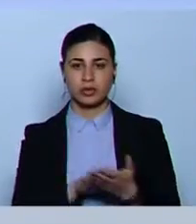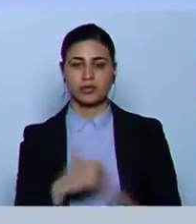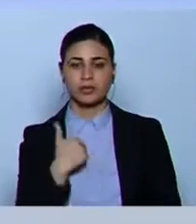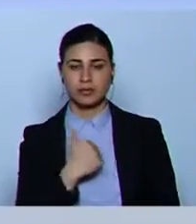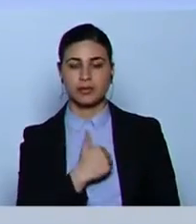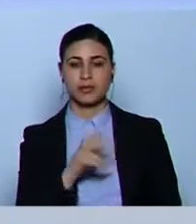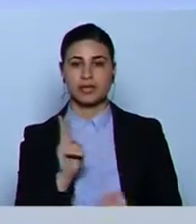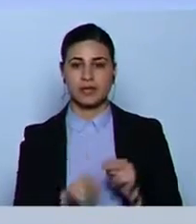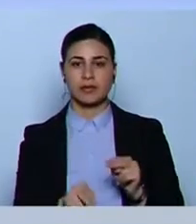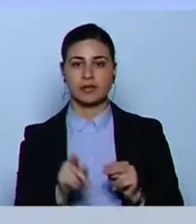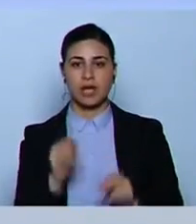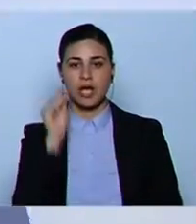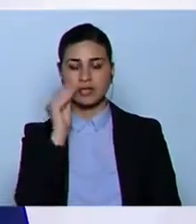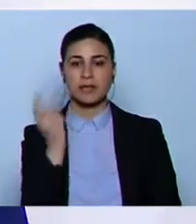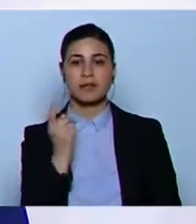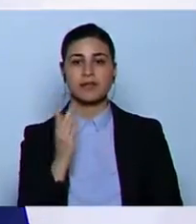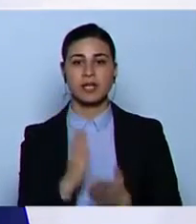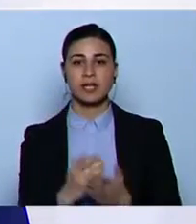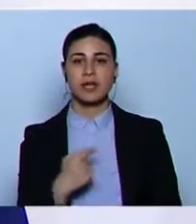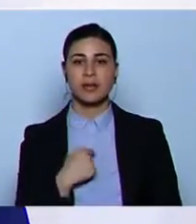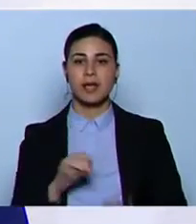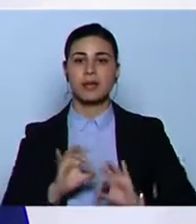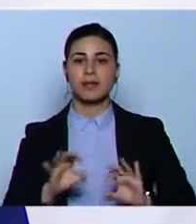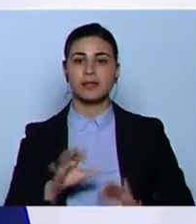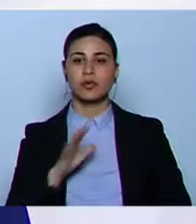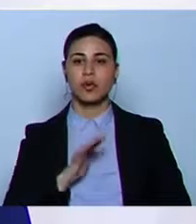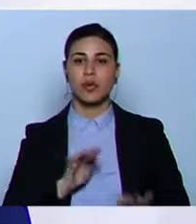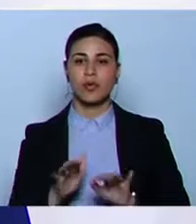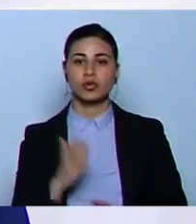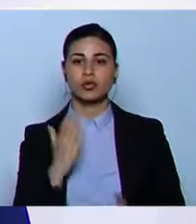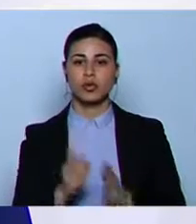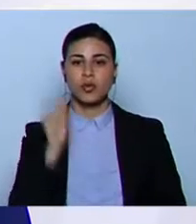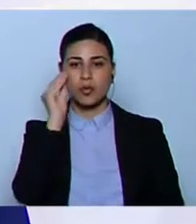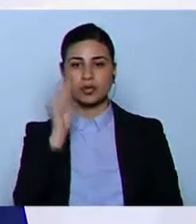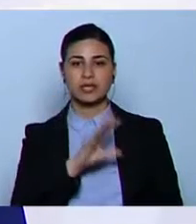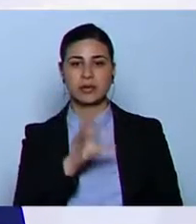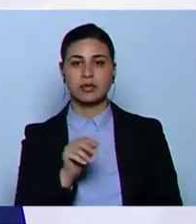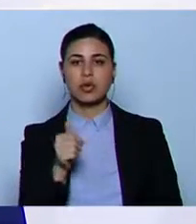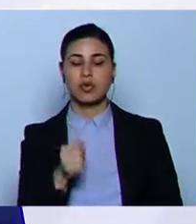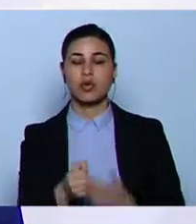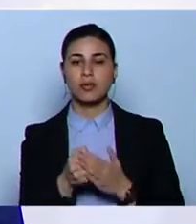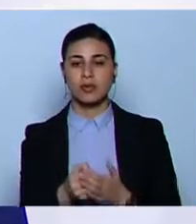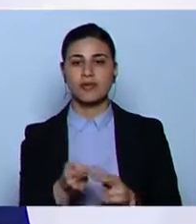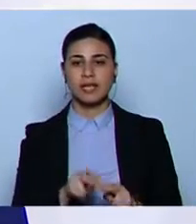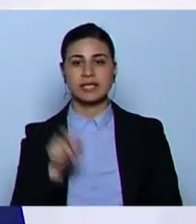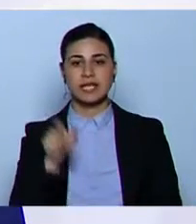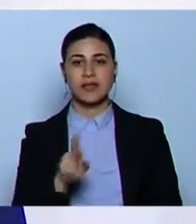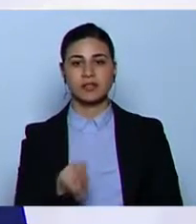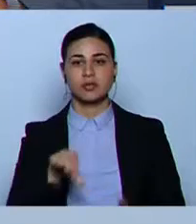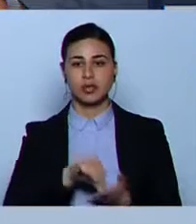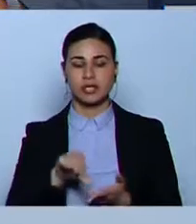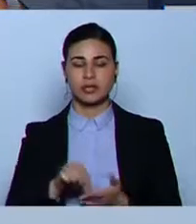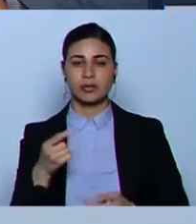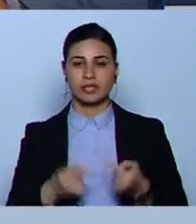გისმენთ ყურადღებას. დავასრულოთ ეგ აზრი. პირველი ეს არის, მე აღუწერე პროცესი თუ მოსაზრებებთან როგორ მივიდა ის ადამიანები, ვინც